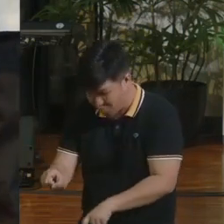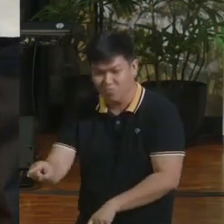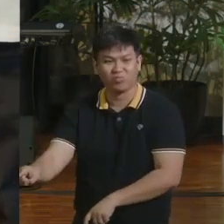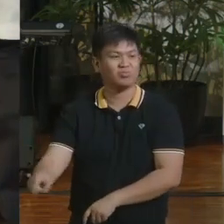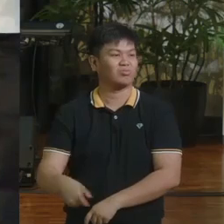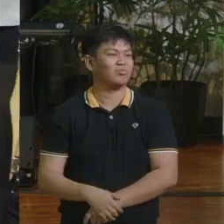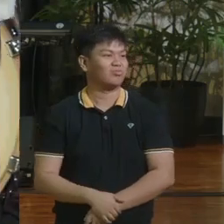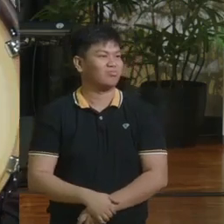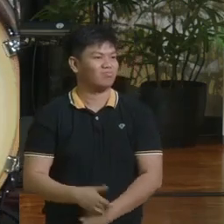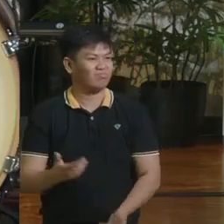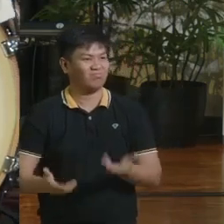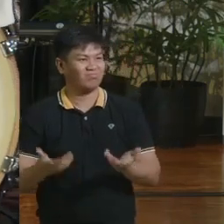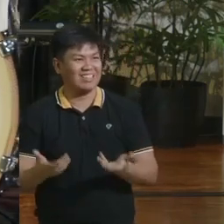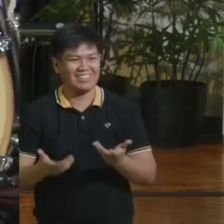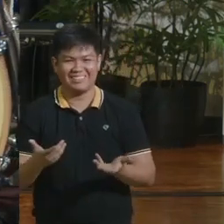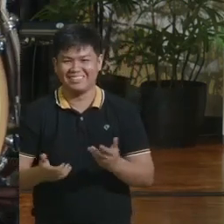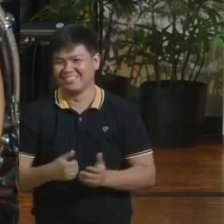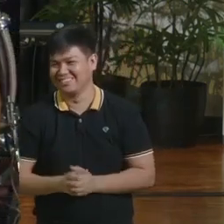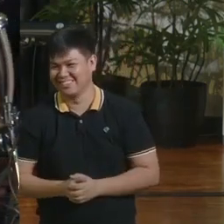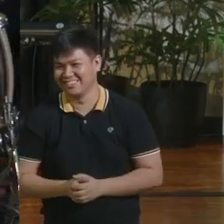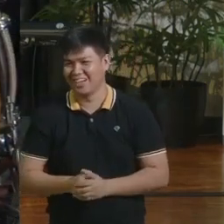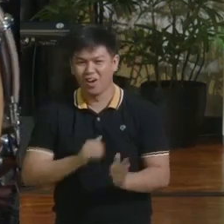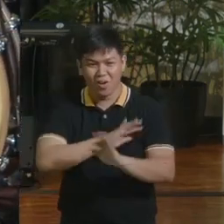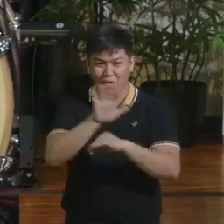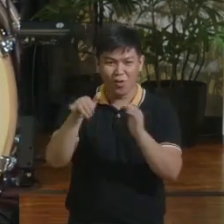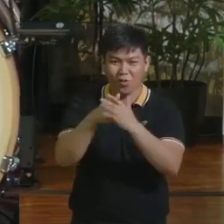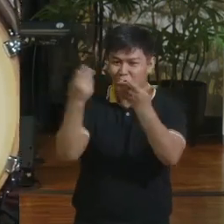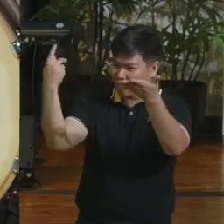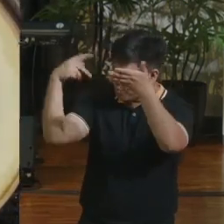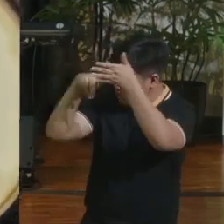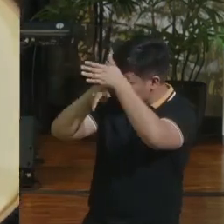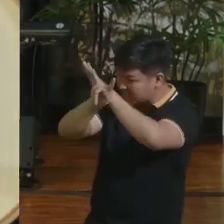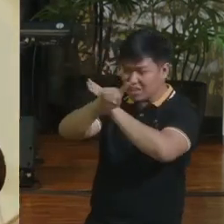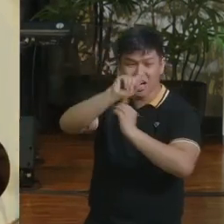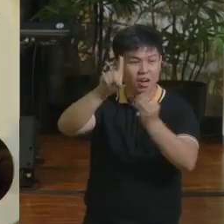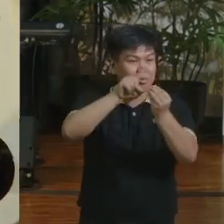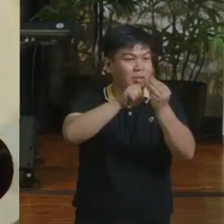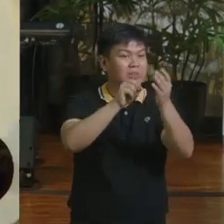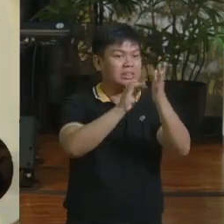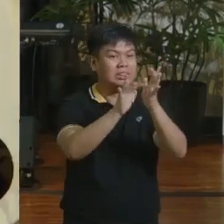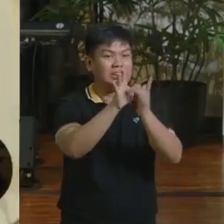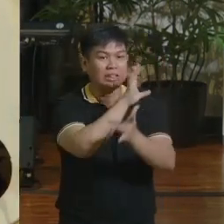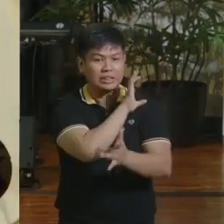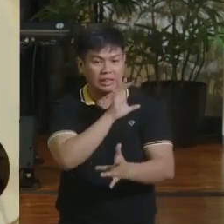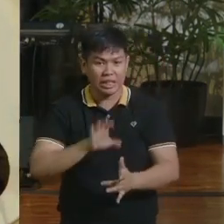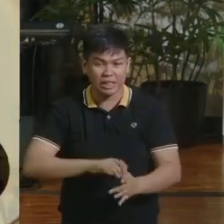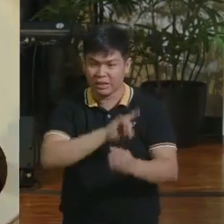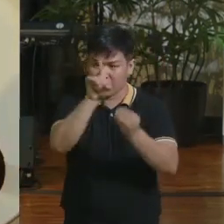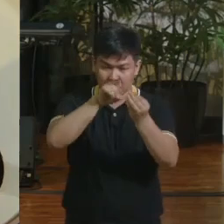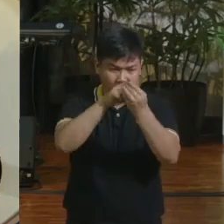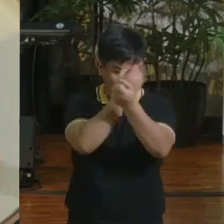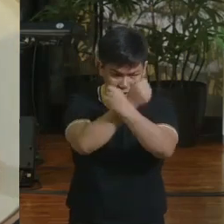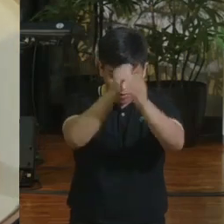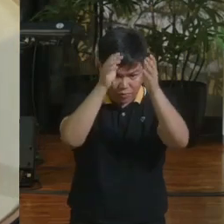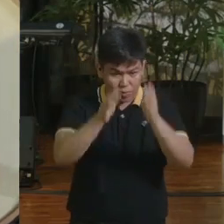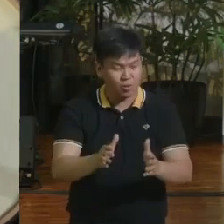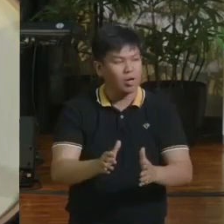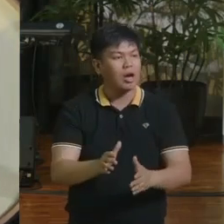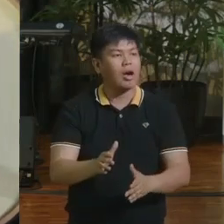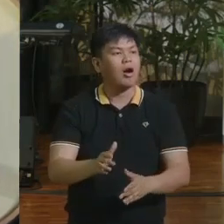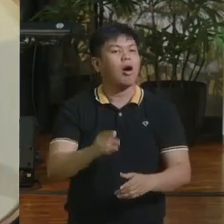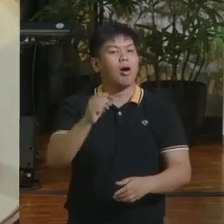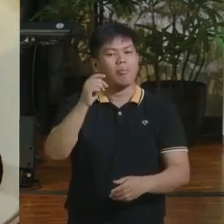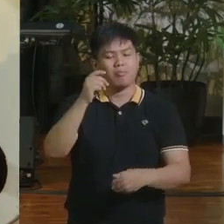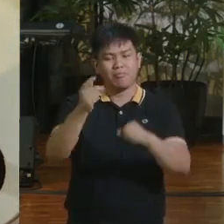Malakay, ang lahat ng hula patungkol sa Mesiyas at ang Mesiyas na yon ay si Jesus. Bakit